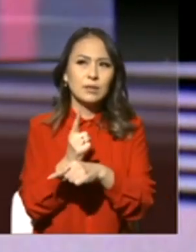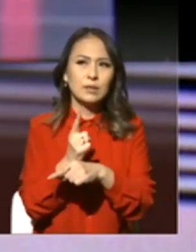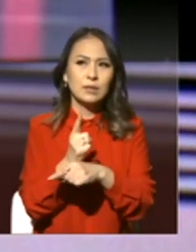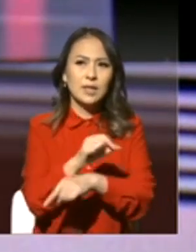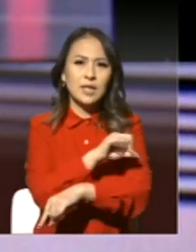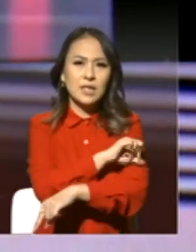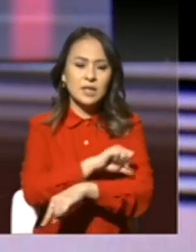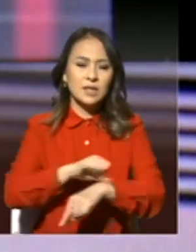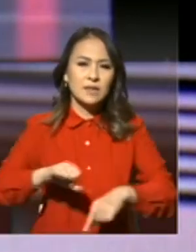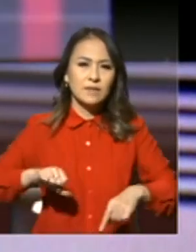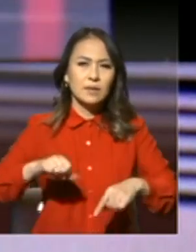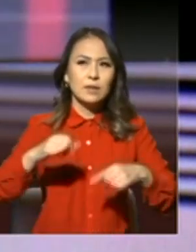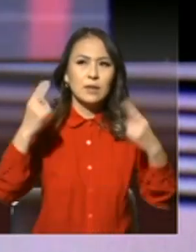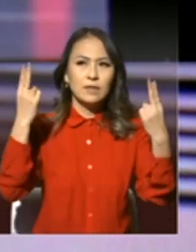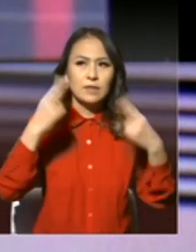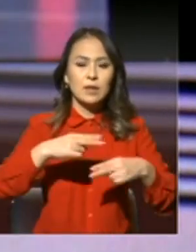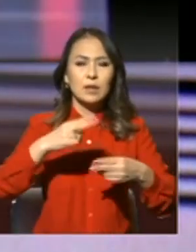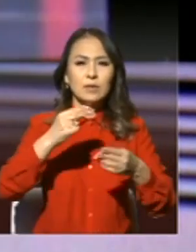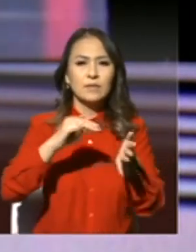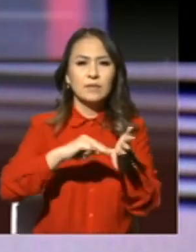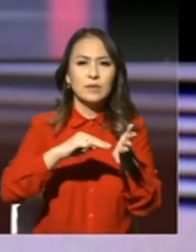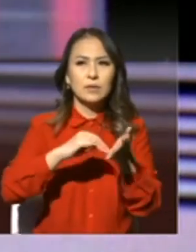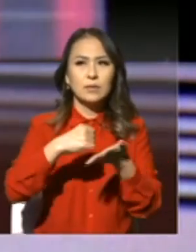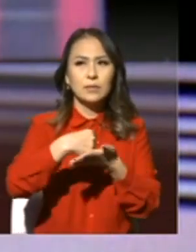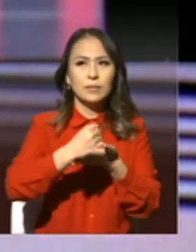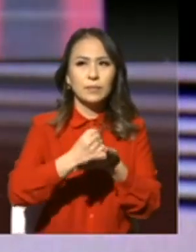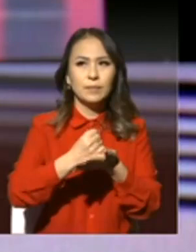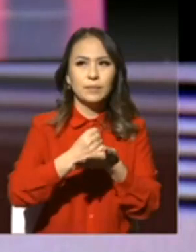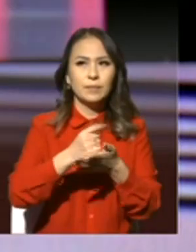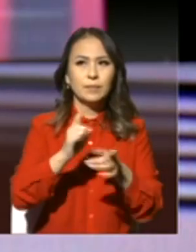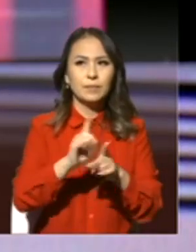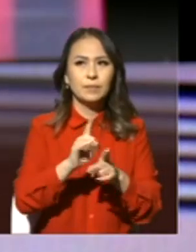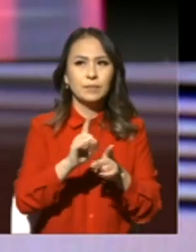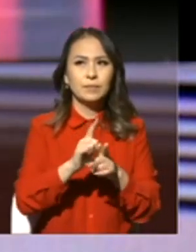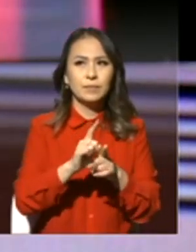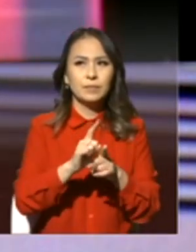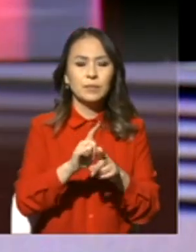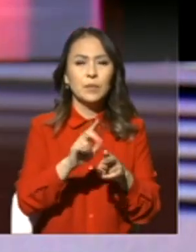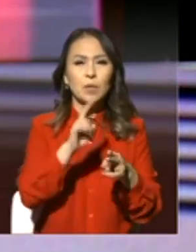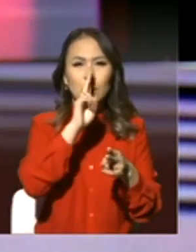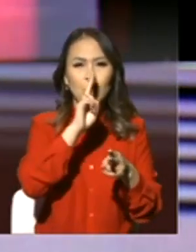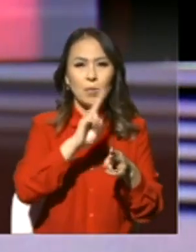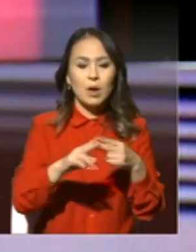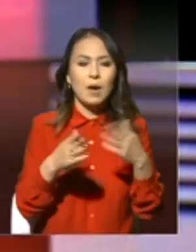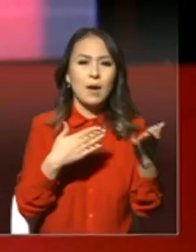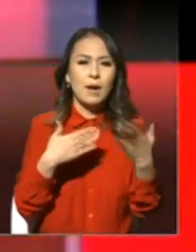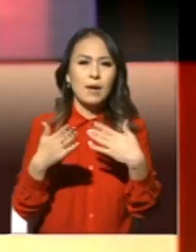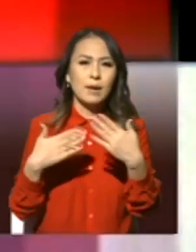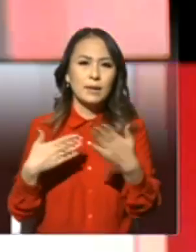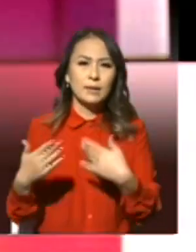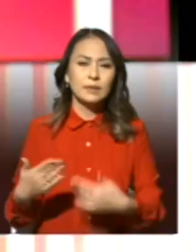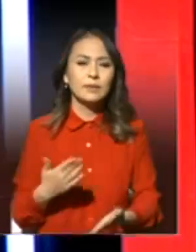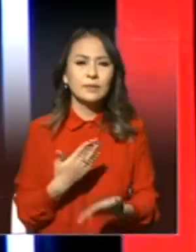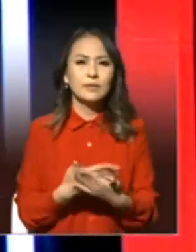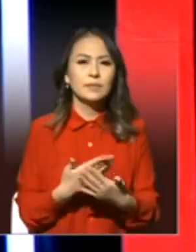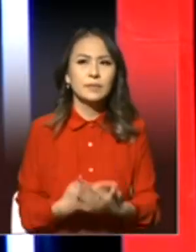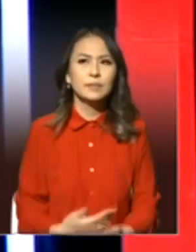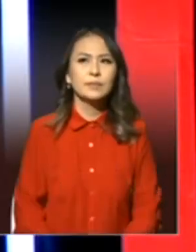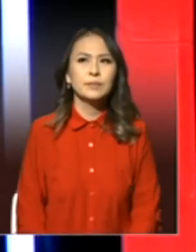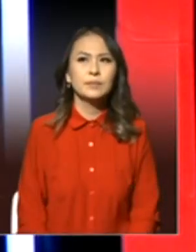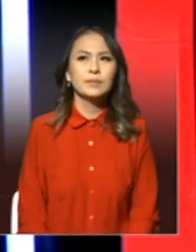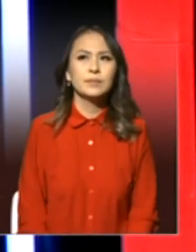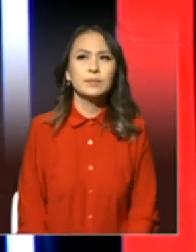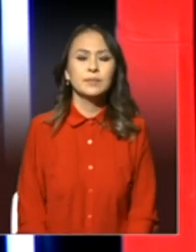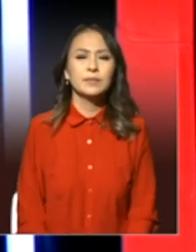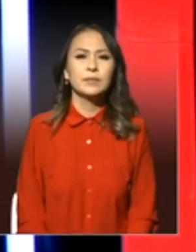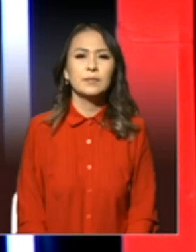границаға жібермейміз деп, бағаны тұрақтаймыз деп. Қазір ол нарықты да біз жоғалтып отырмыз. Нұржан мырза, сіз жаңа жыл ненің еті 1500